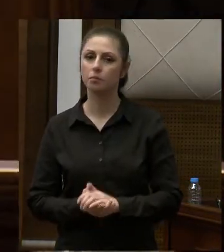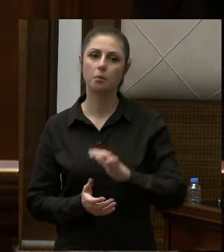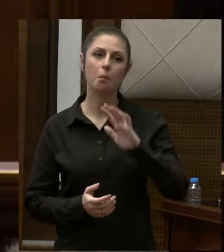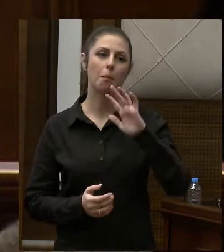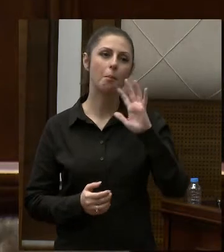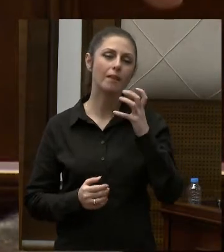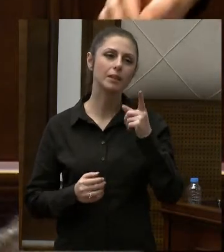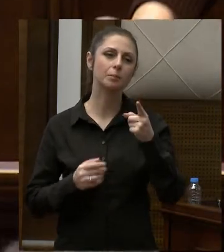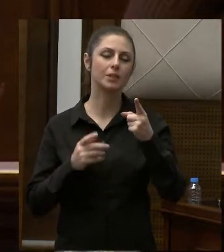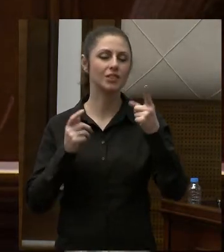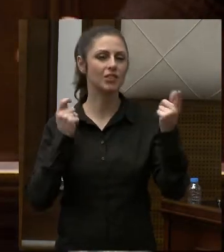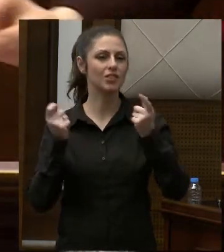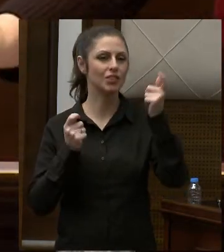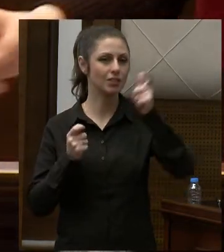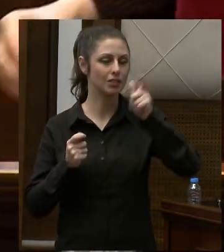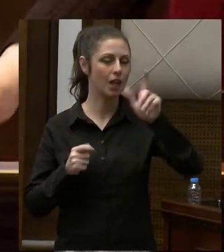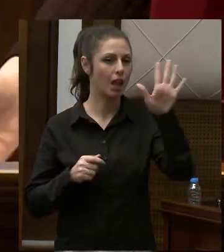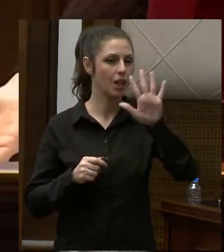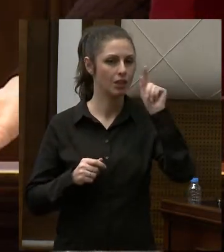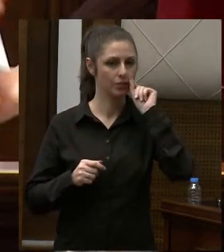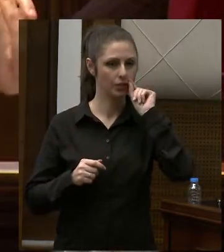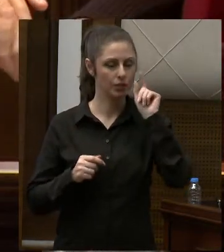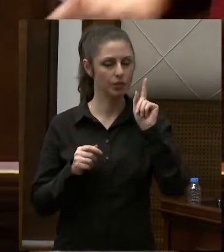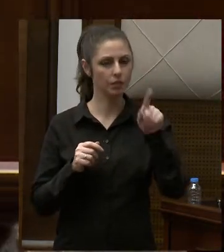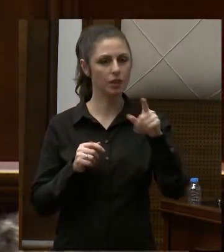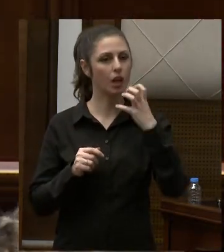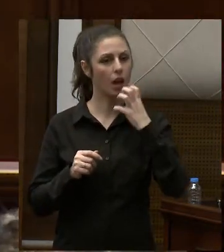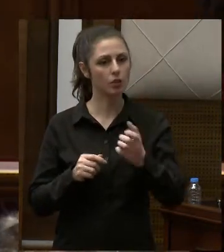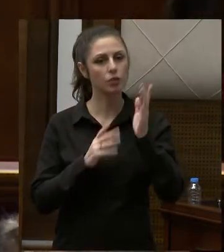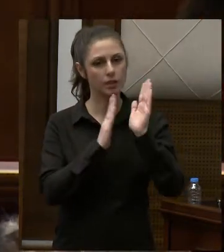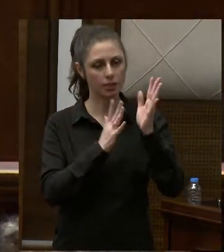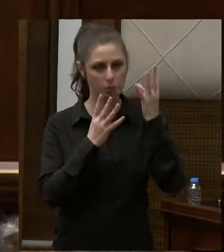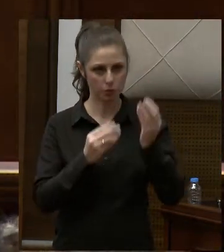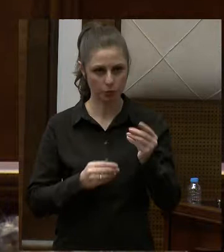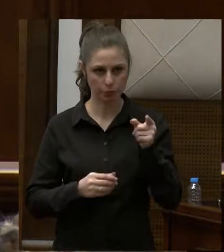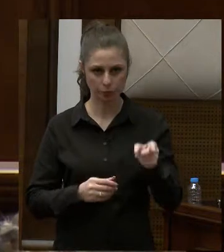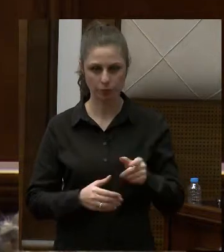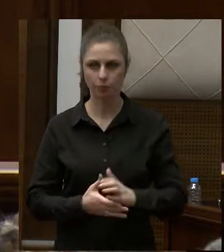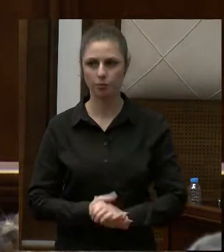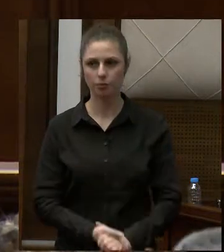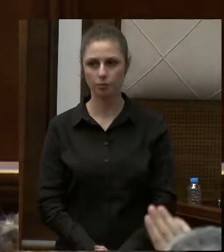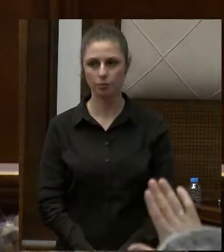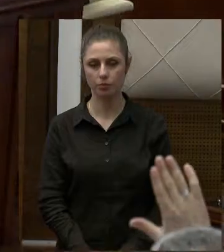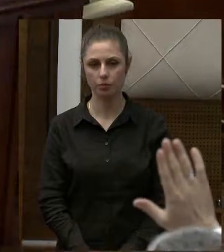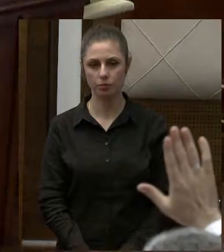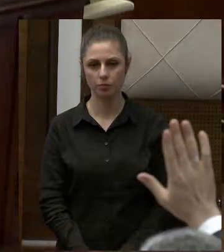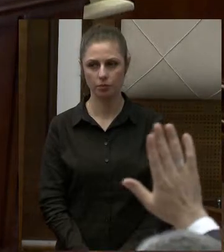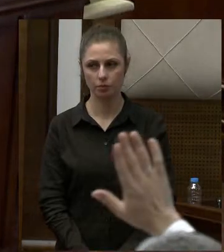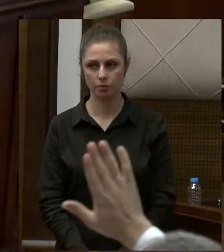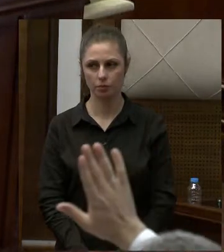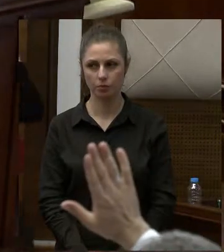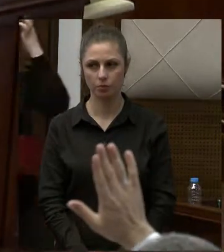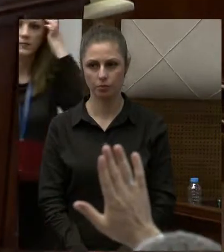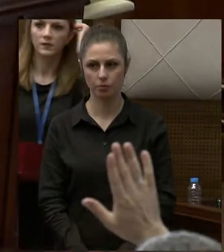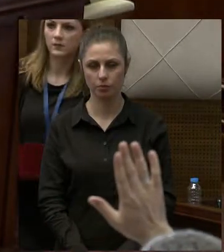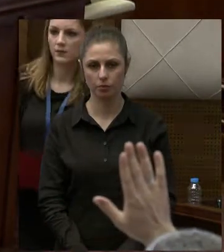mevsimlik işçi olarak çalışan 50 kişinin kadrosunun aynen devam ettirilmesi. Oylarınıza sunuyorum. Kabul edenler, etmeyenler oy